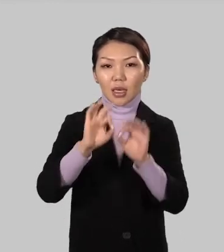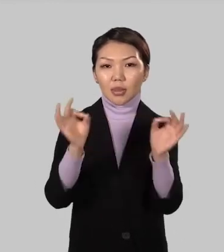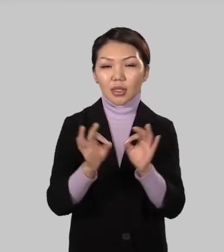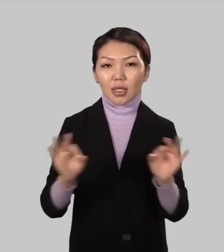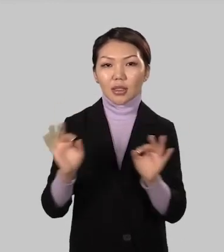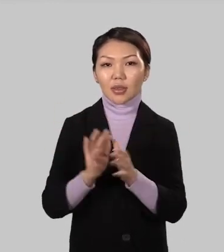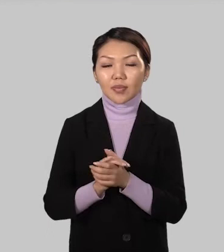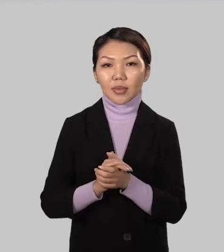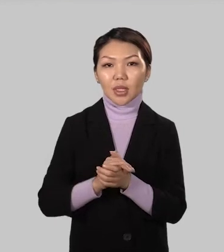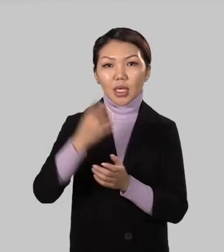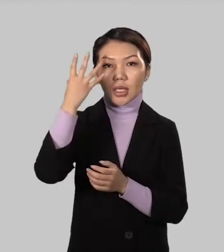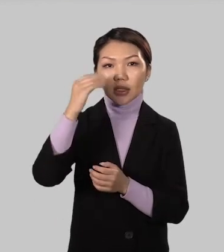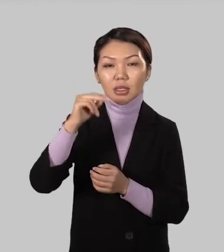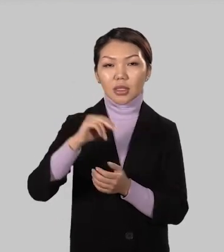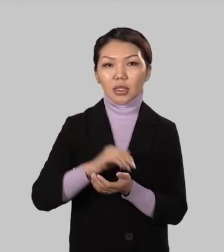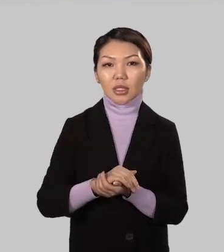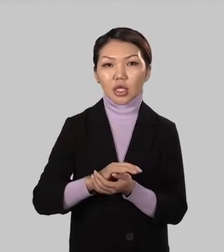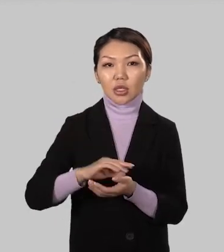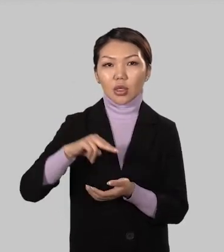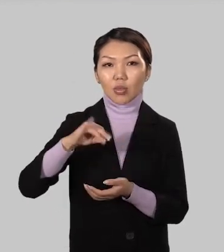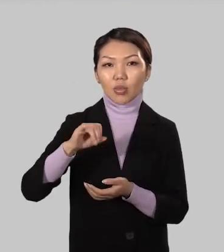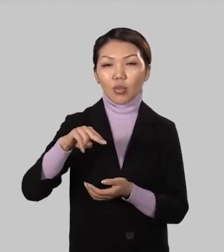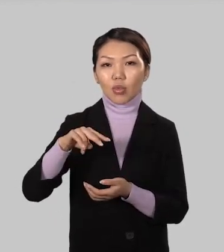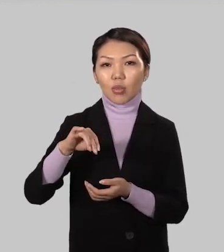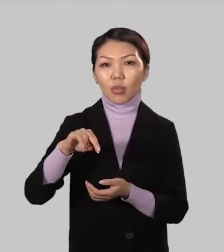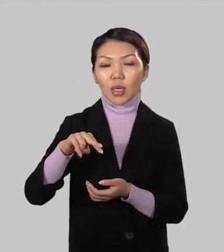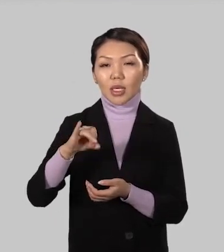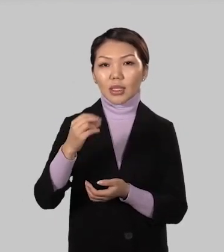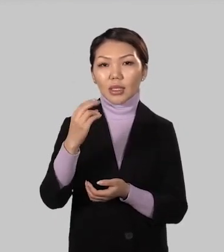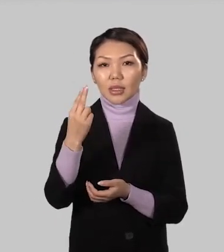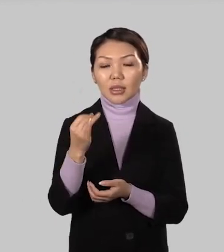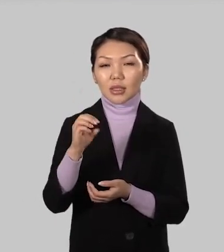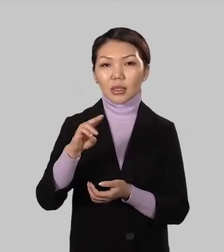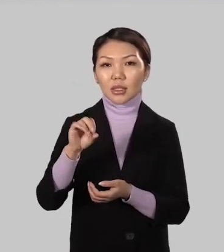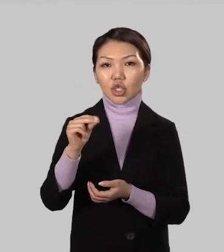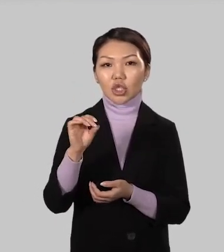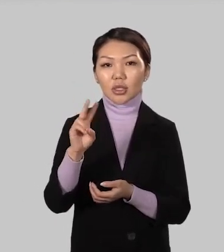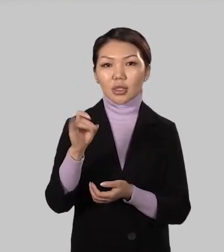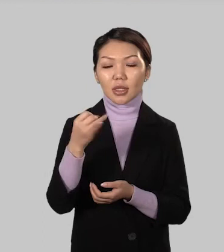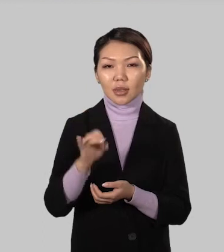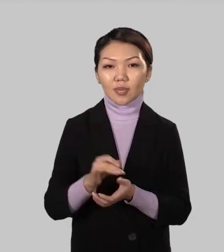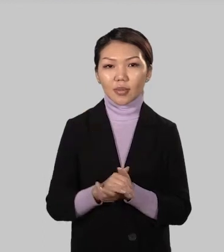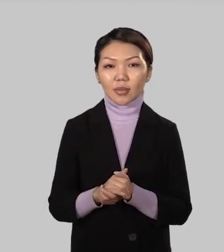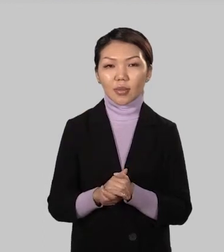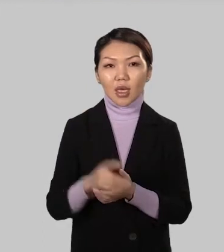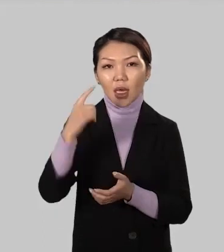публицистический автор рассказывает широкому кругу читателей о нашем озере